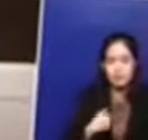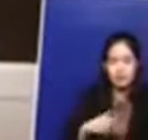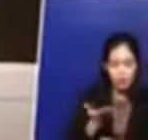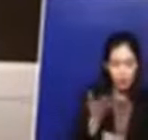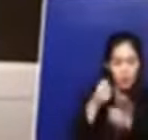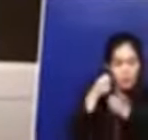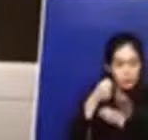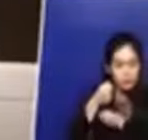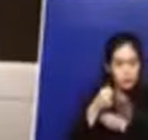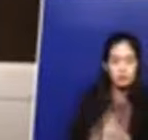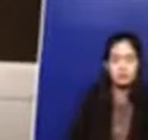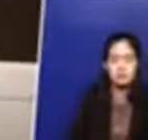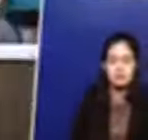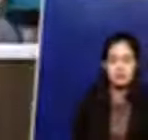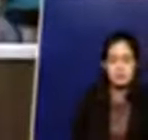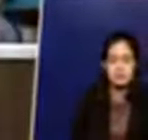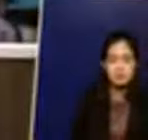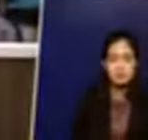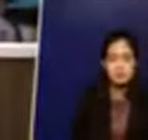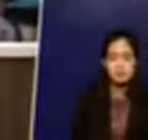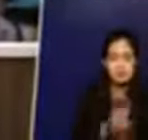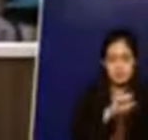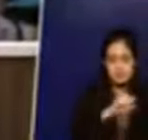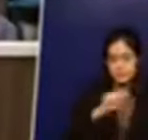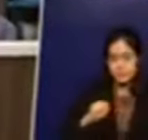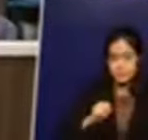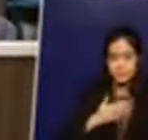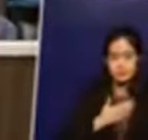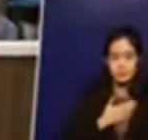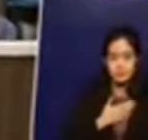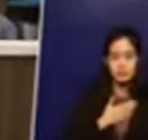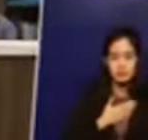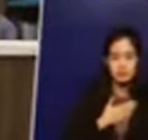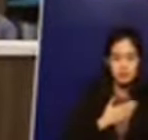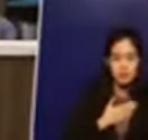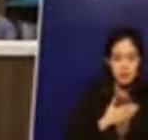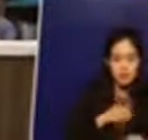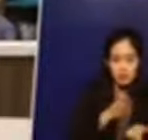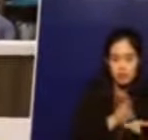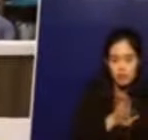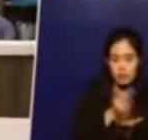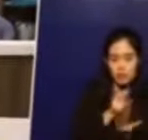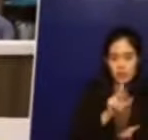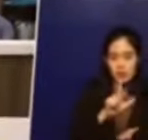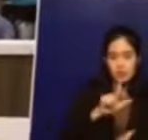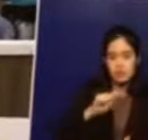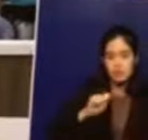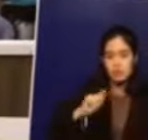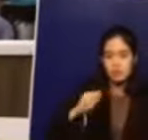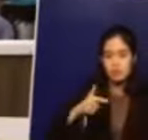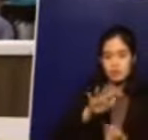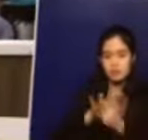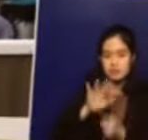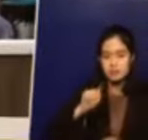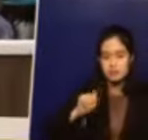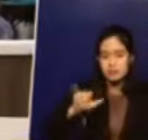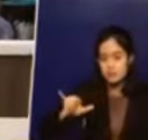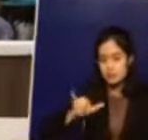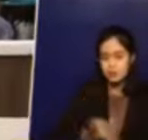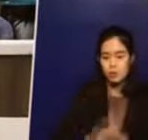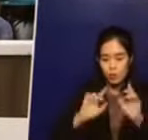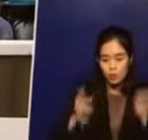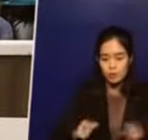ดิฉันกรณิตงามสุขรัตนาสมาชิกสภาผู้แทนราษฎรเขตคลองเตยวัฒนาค่ะท่านประธานคะดิฉันต้องขอประท้วงท่านประธานในข้อ9นะคะวง